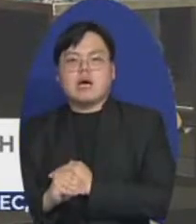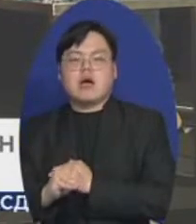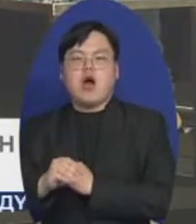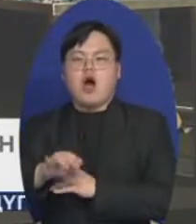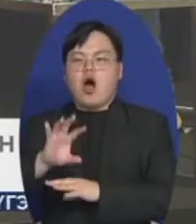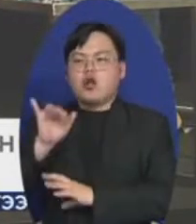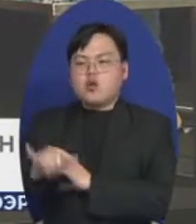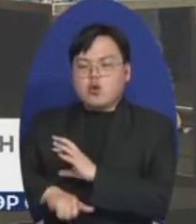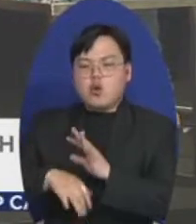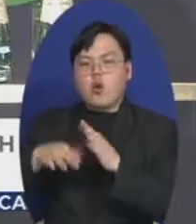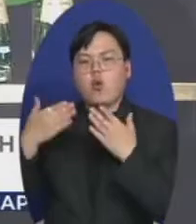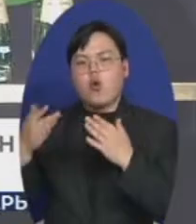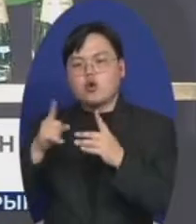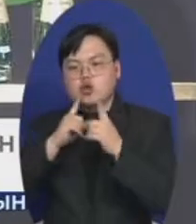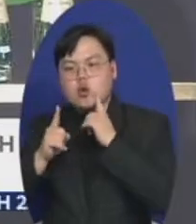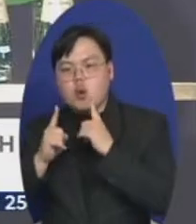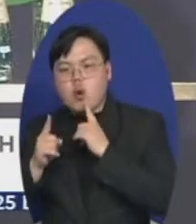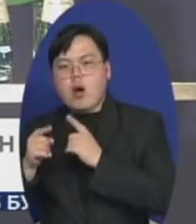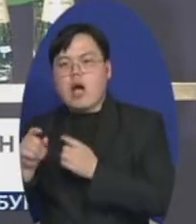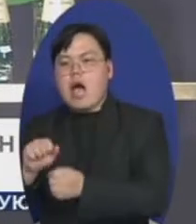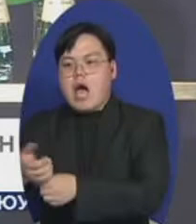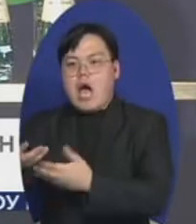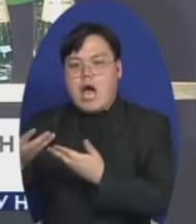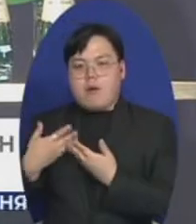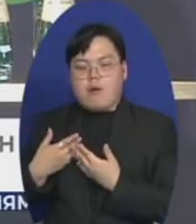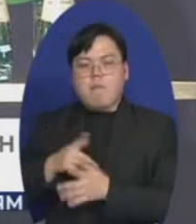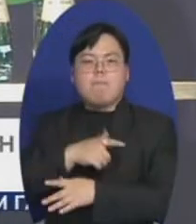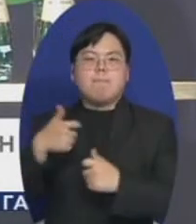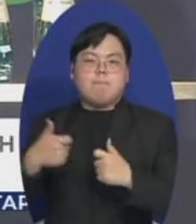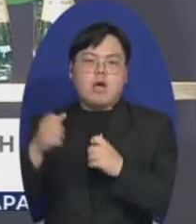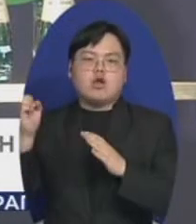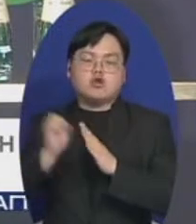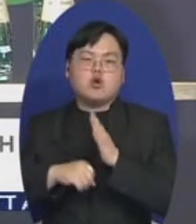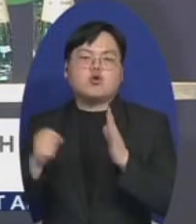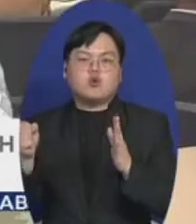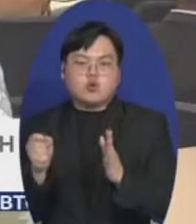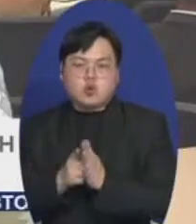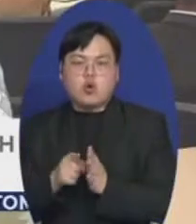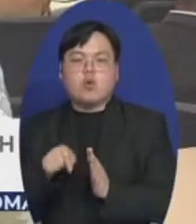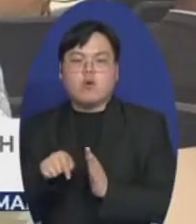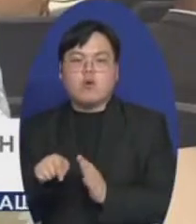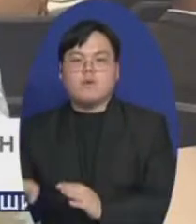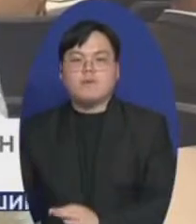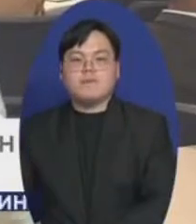улсын хурал зөвлөгөөнөөр авсан үүрэг даалгавраа биелүүлж ажиллах нь чухал гэдгийг хуралдаанд оролцсон.